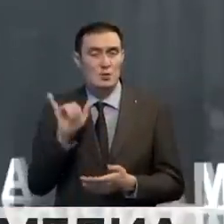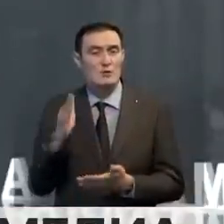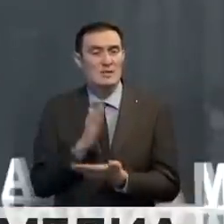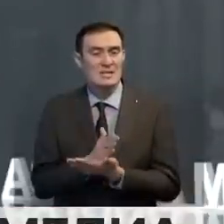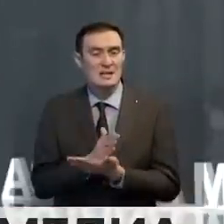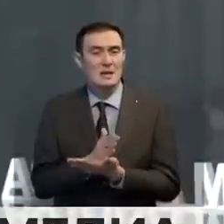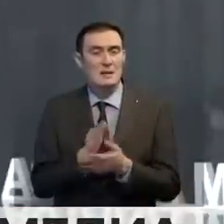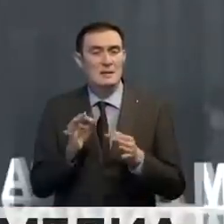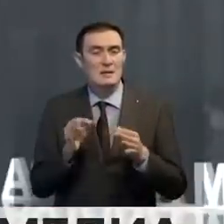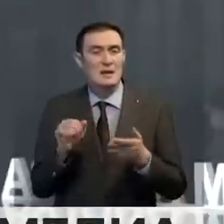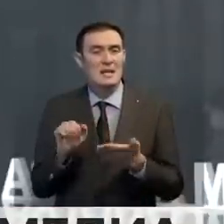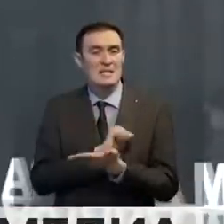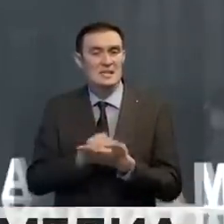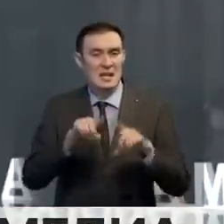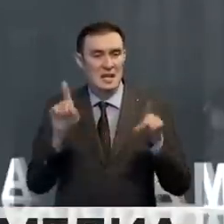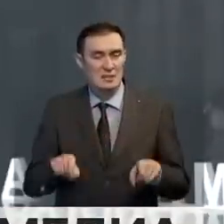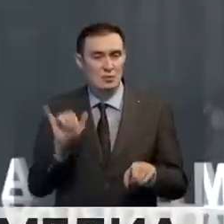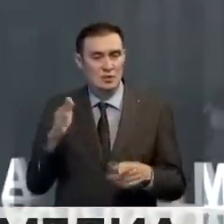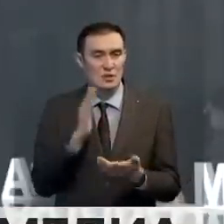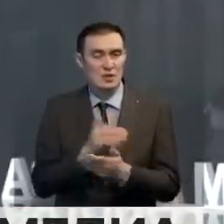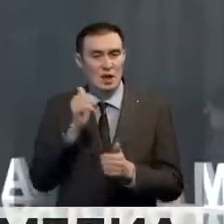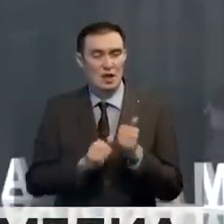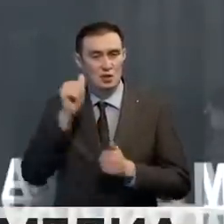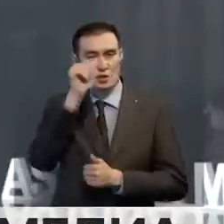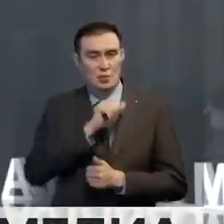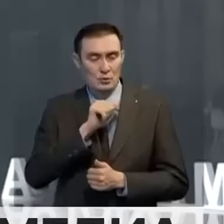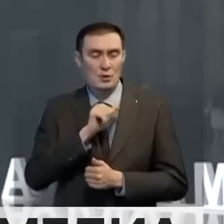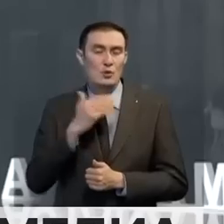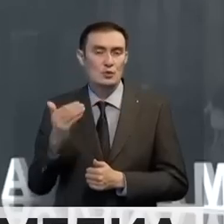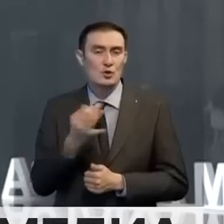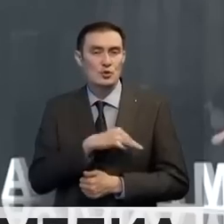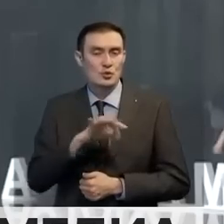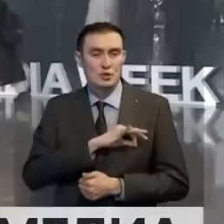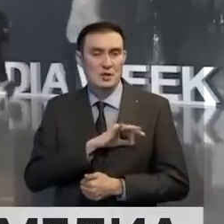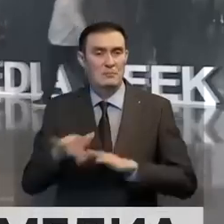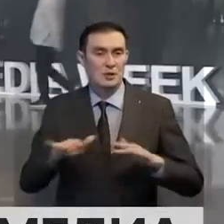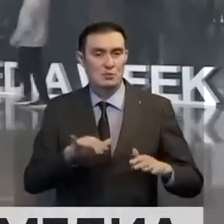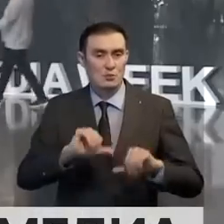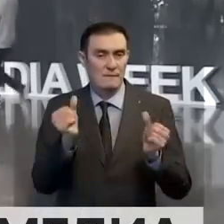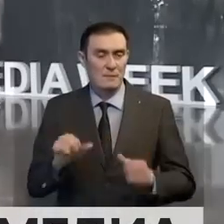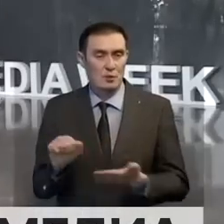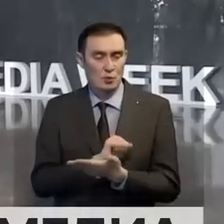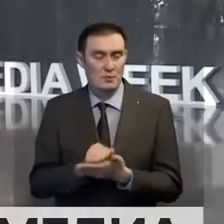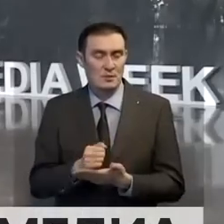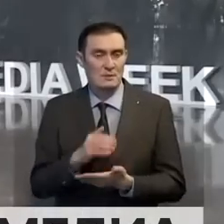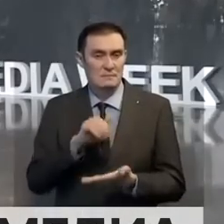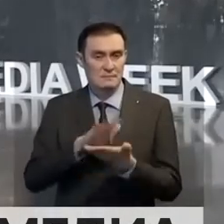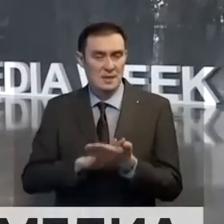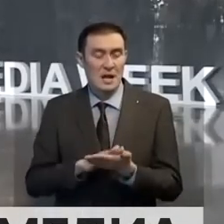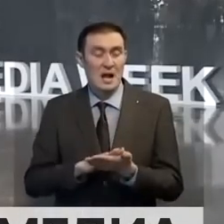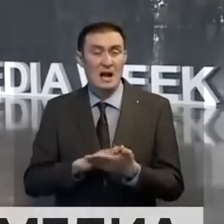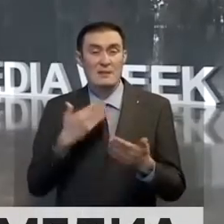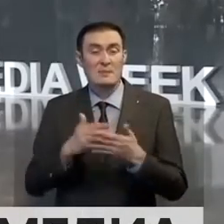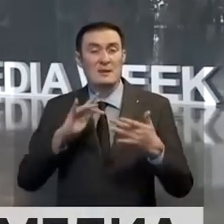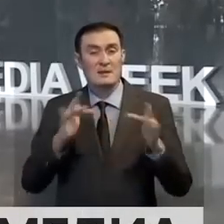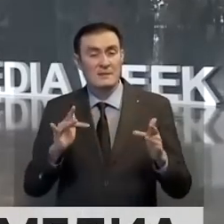они аккредитовываются, они ежегодно проходят определенную юридическую процедуру. Также эти все соцсети, не только